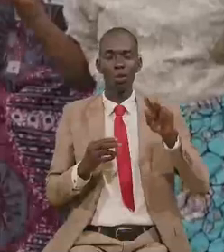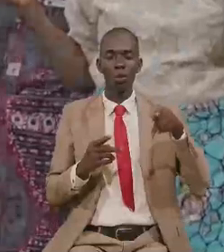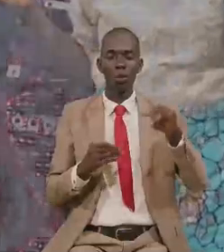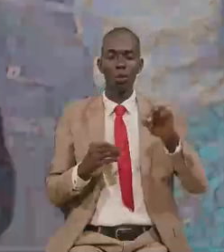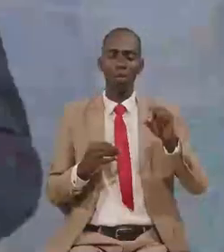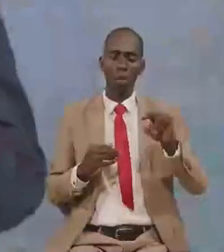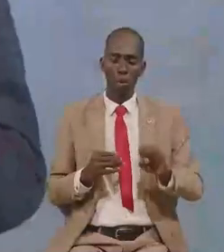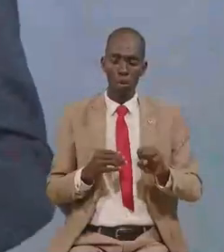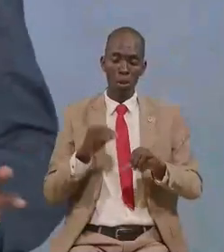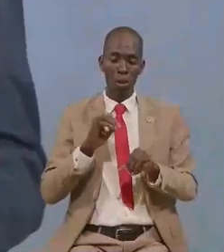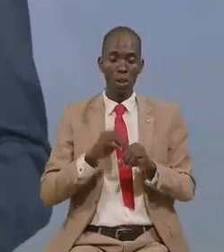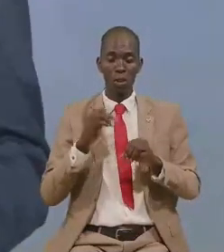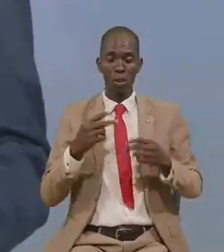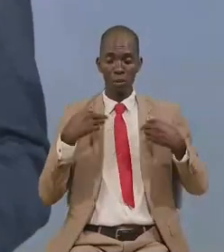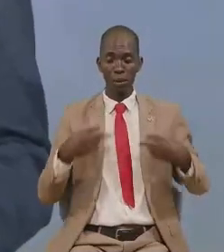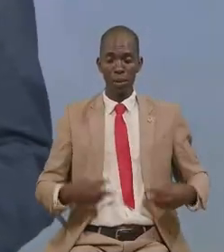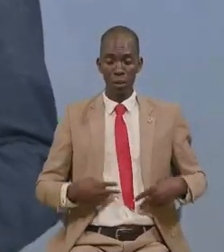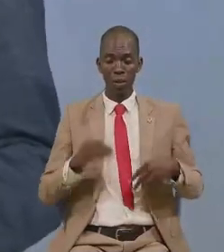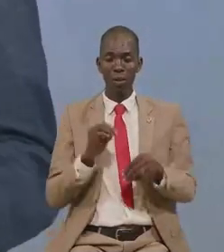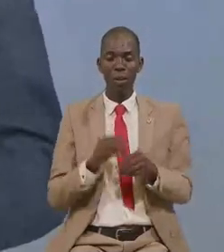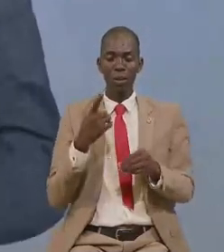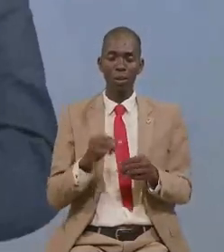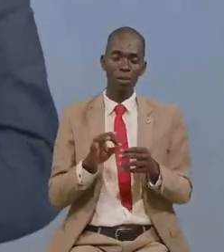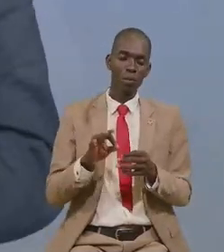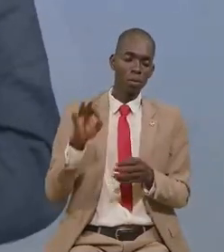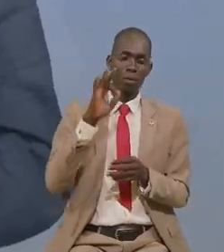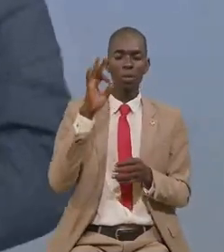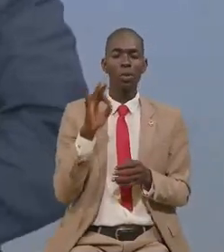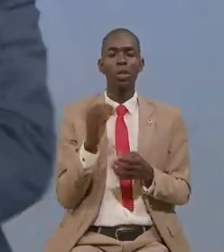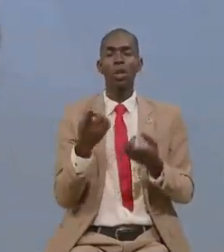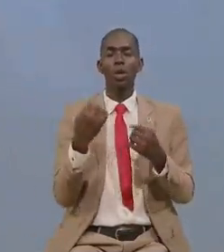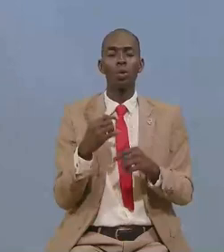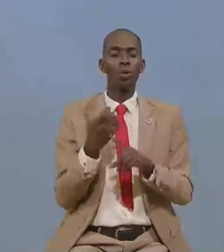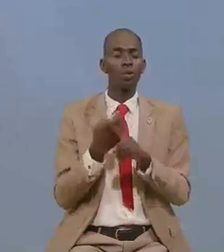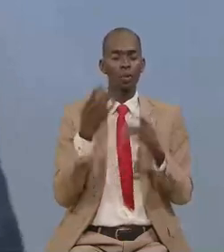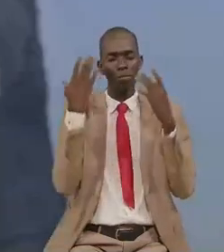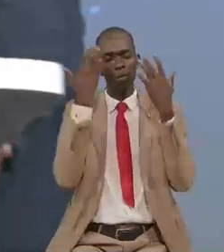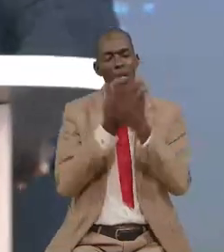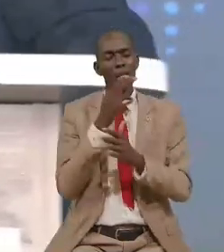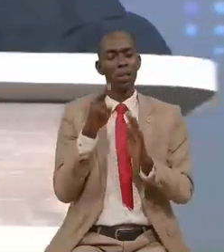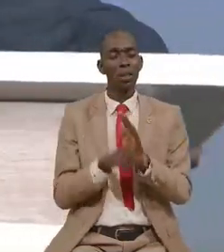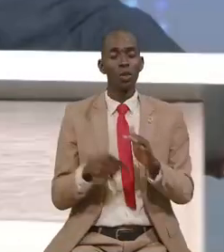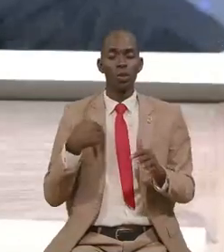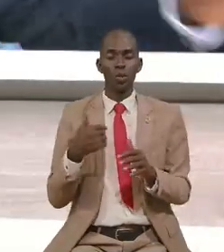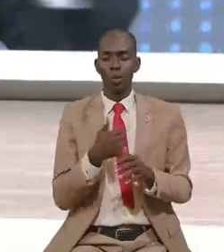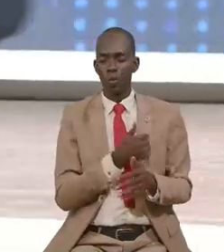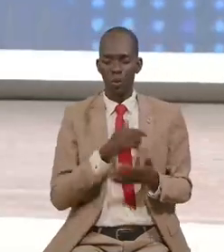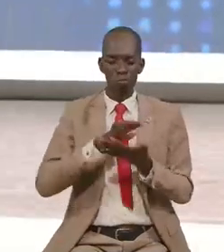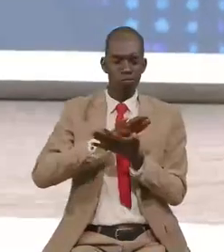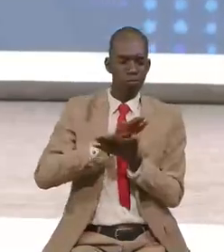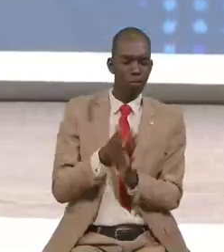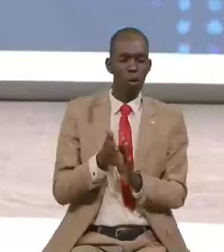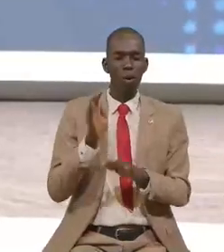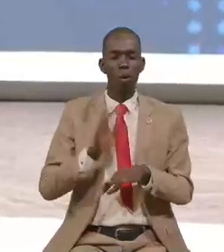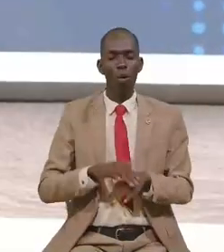physiques, surnaturels, venant des ténèbres. Nous marchons sur eux